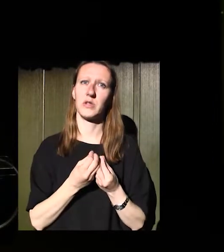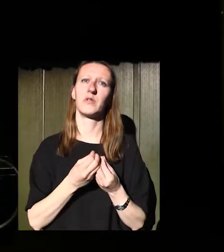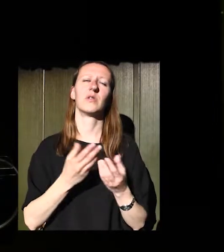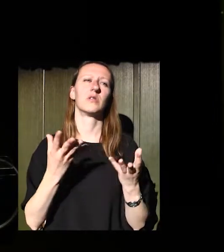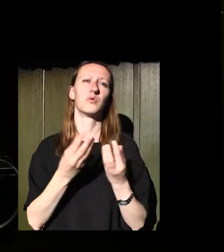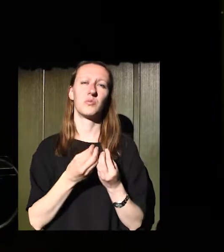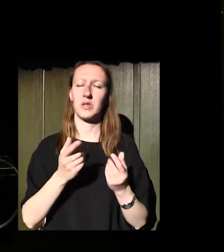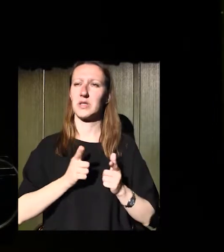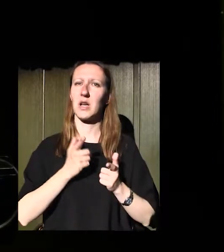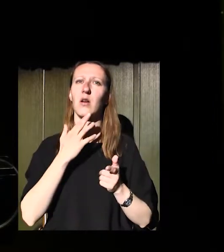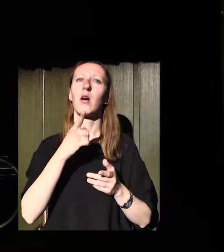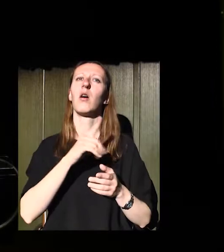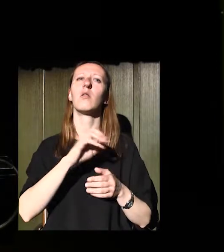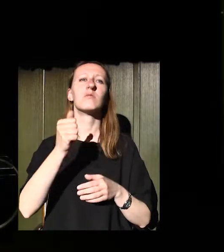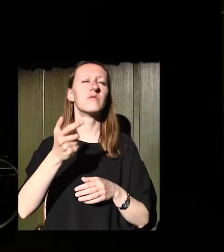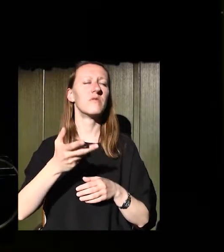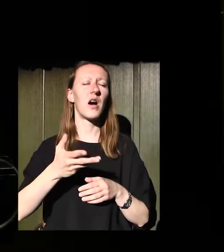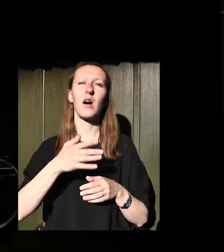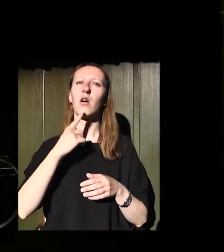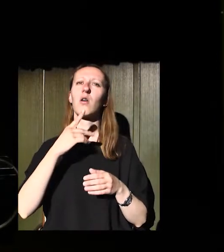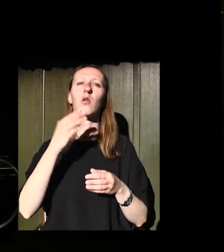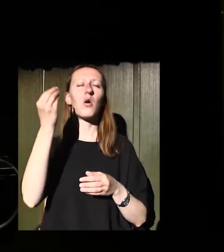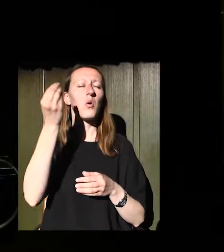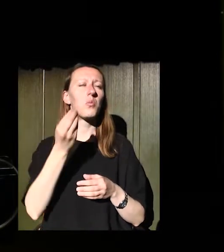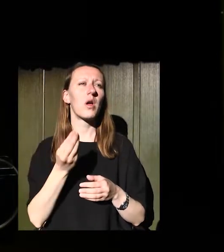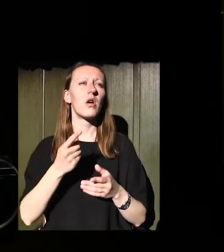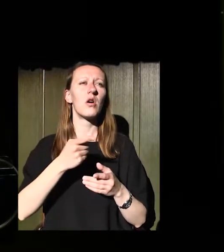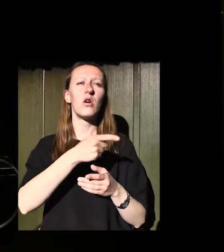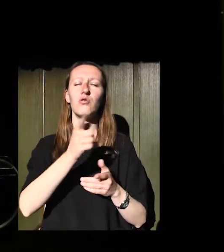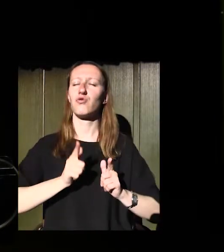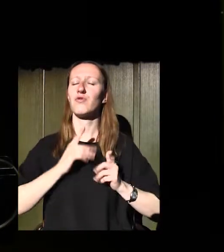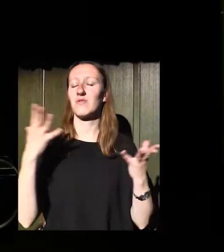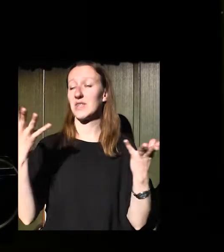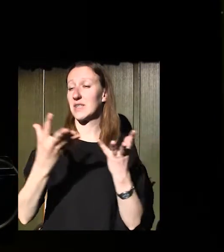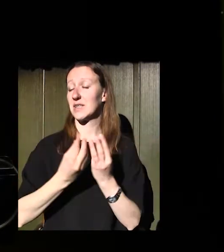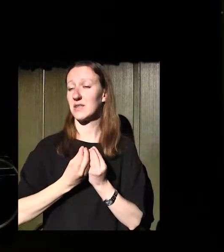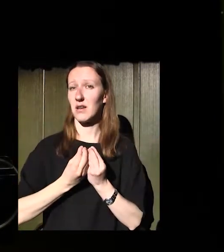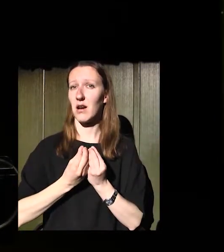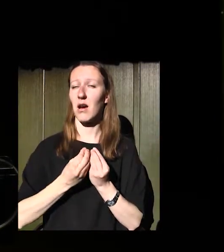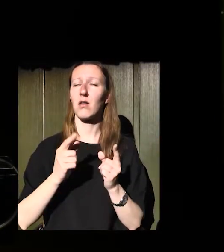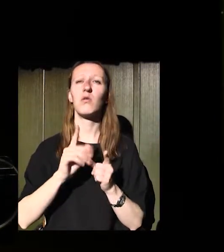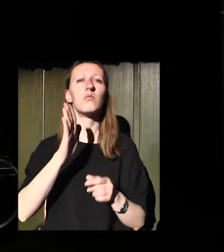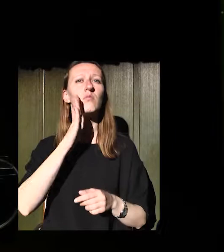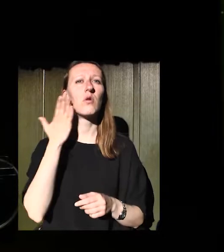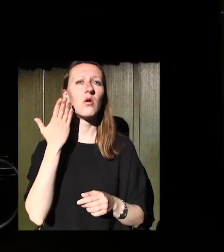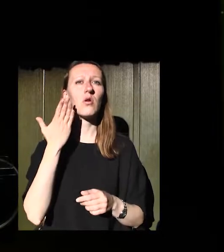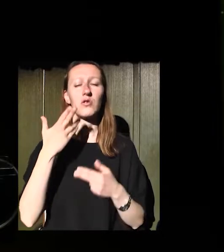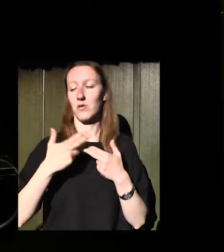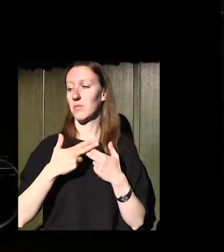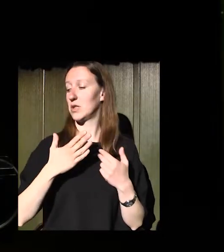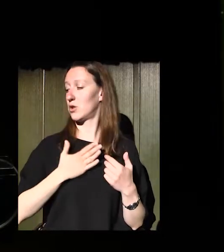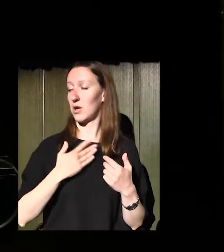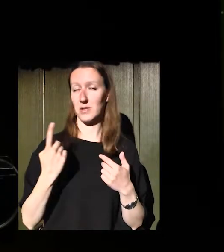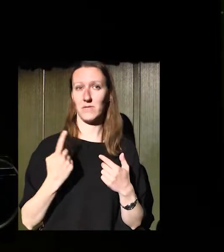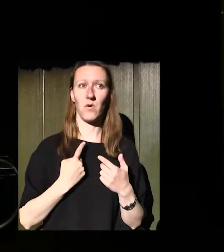nostra convivenza, kao tradicionalno umijeće življenja svih zajedno u poštivanju